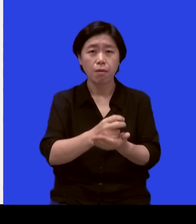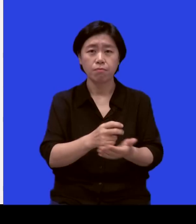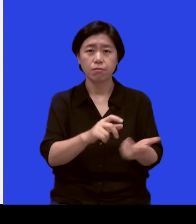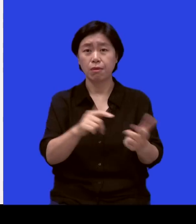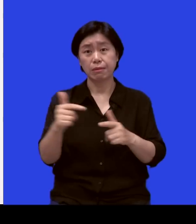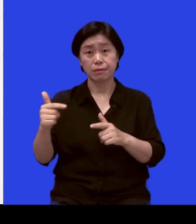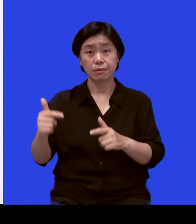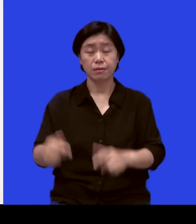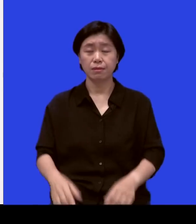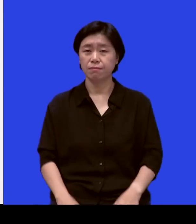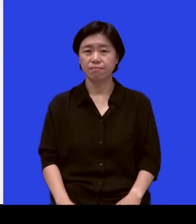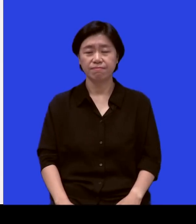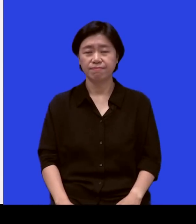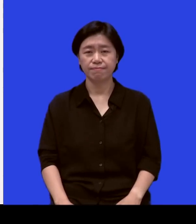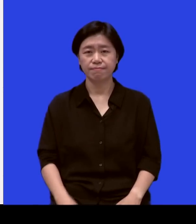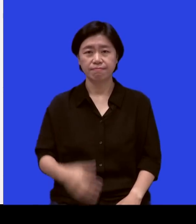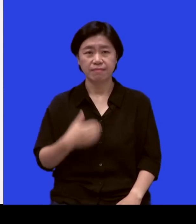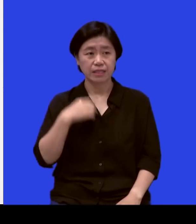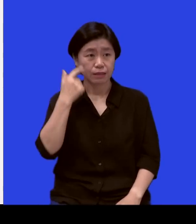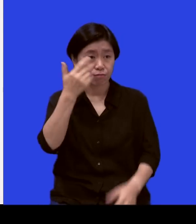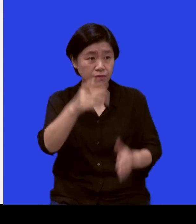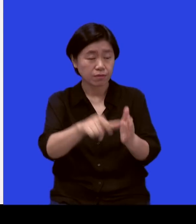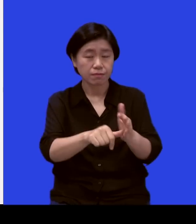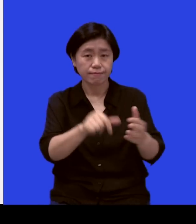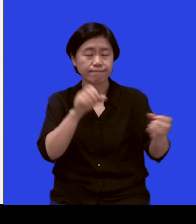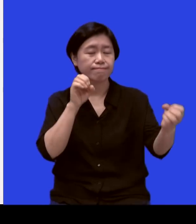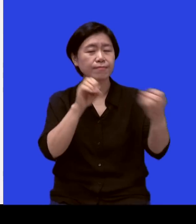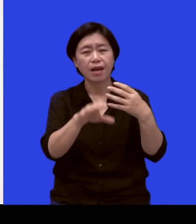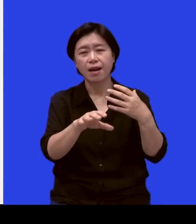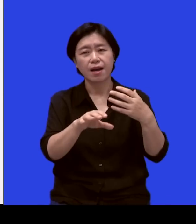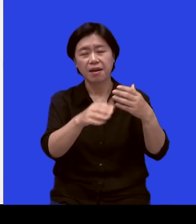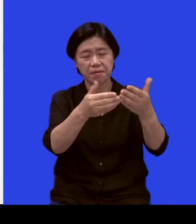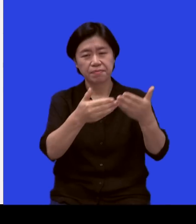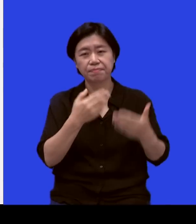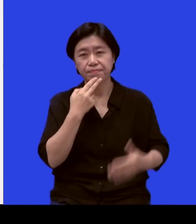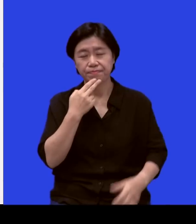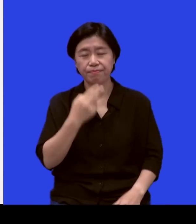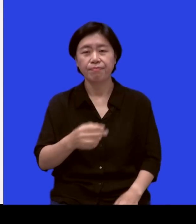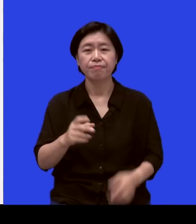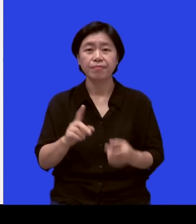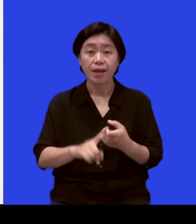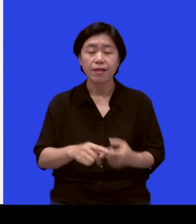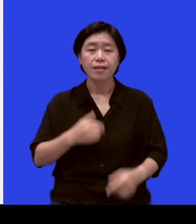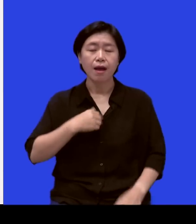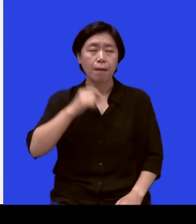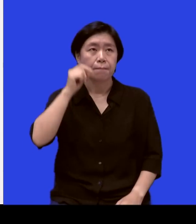의해서라든지 이런 것에 의해서 답이 주어지는 건 아니다. 이제 그것을 내가